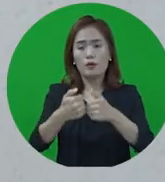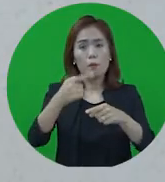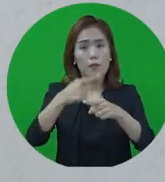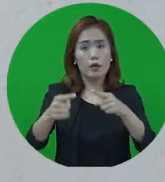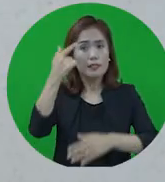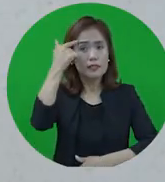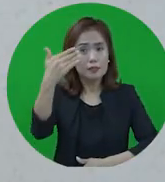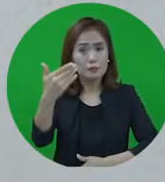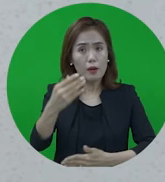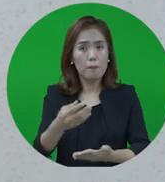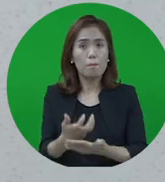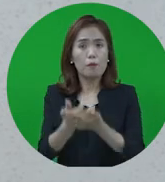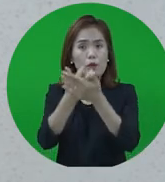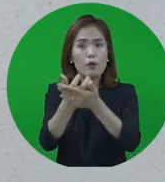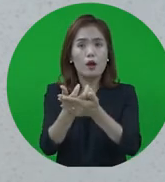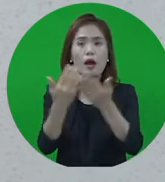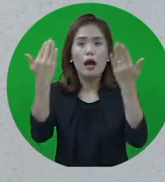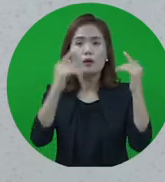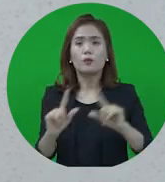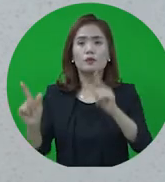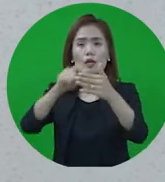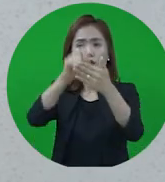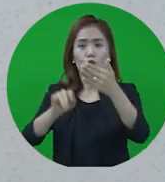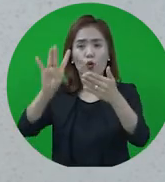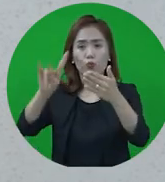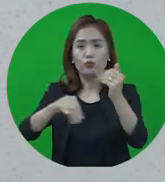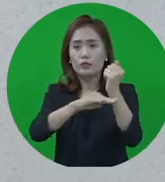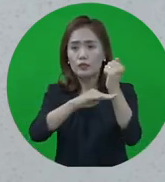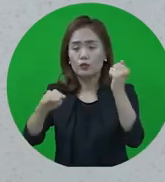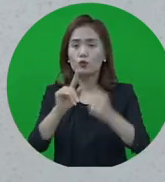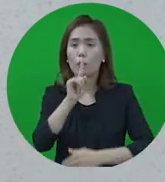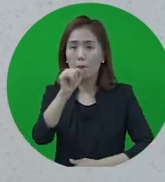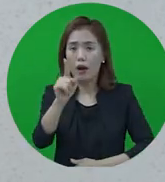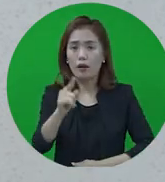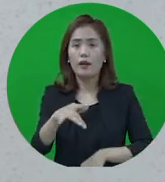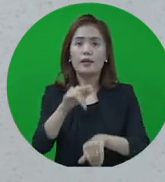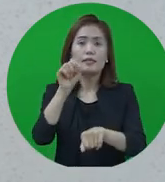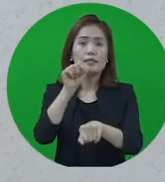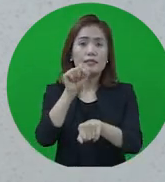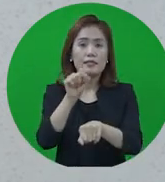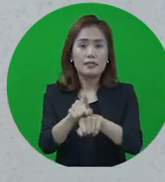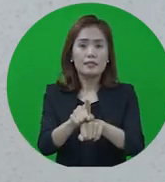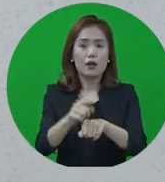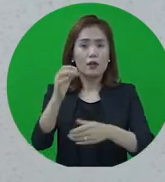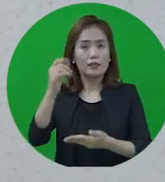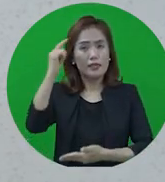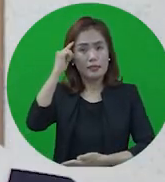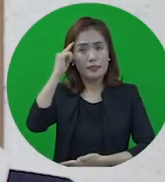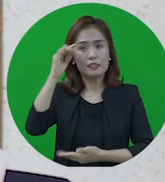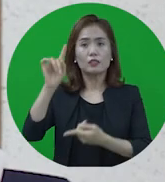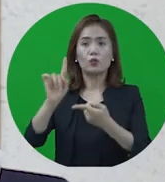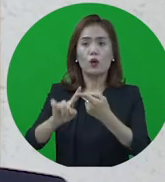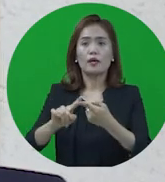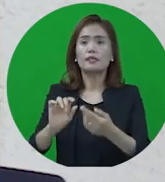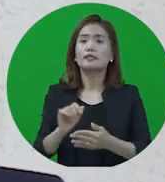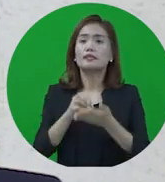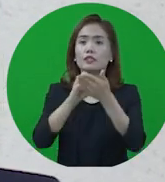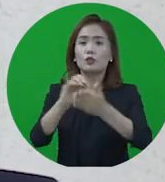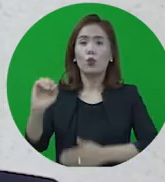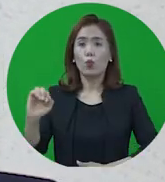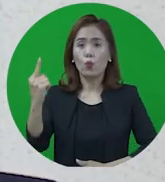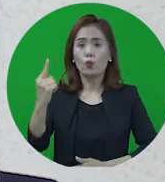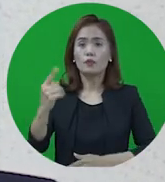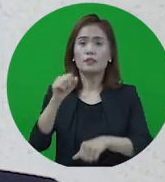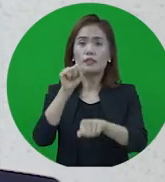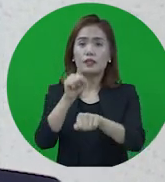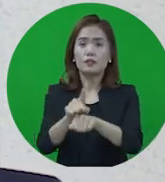질문은 제출한 학교생활기록부를 바탕으로 출제되며 인성 및 가치관, 지원동기,